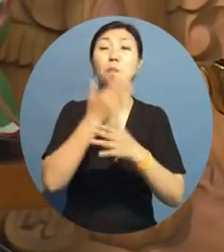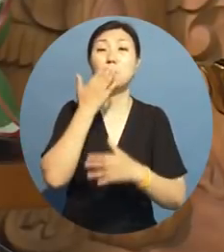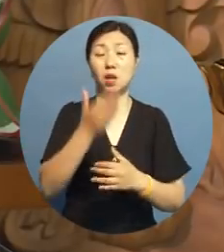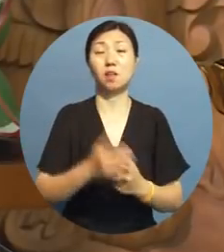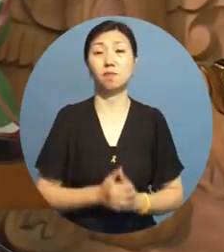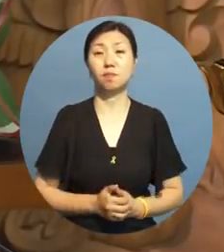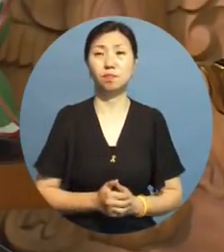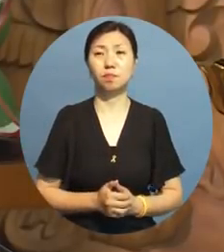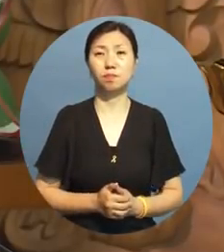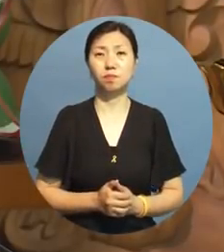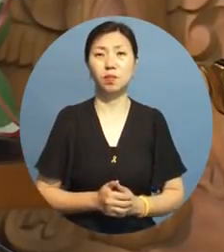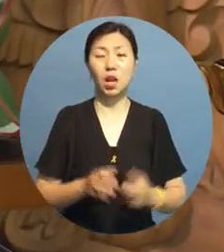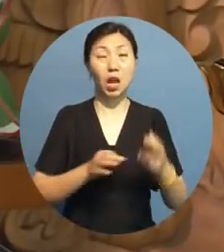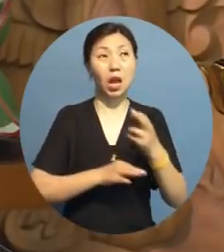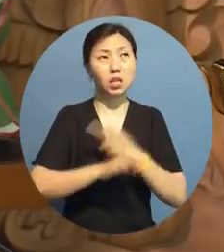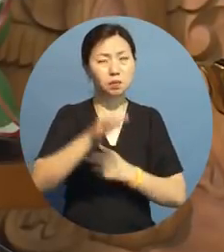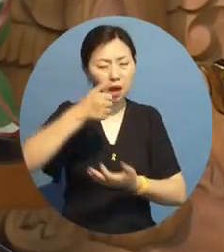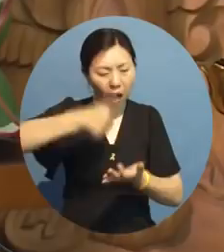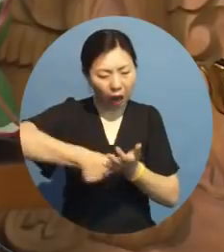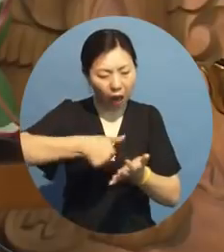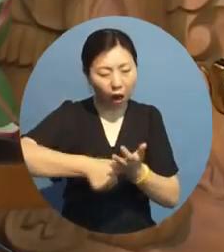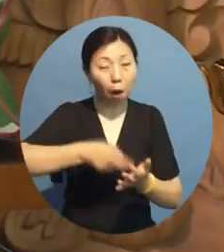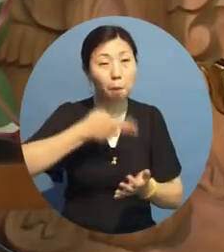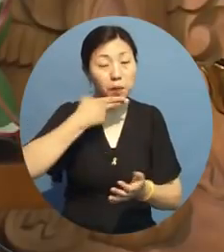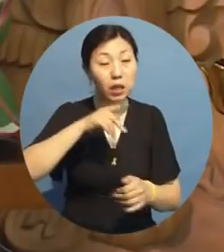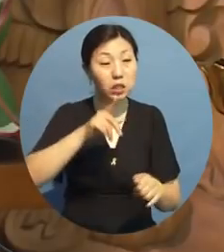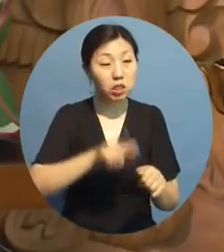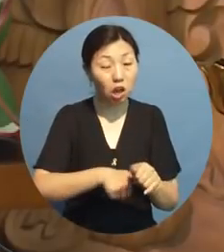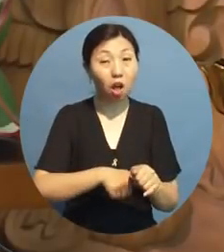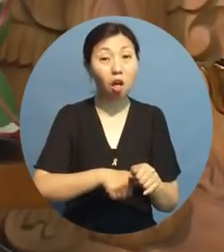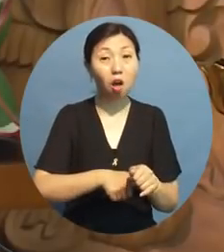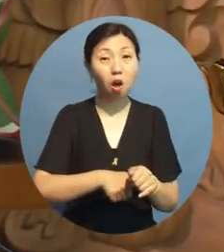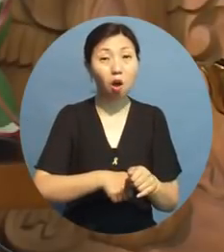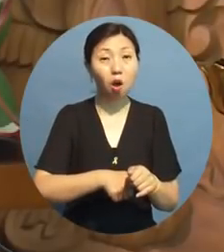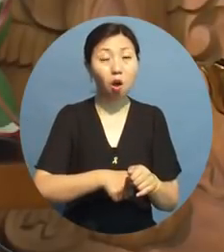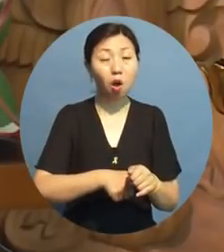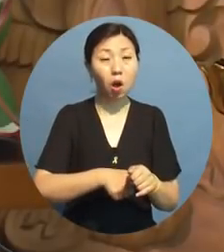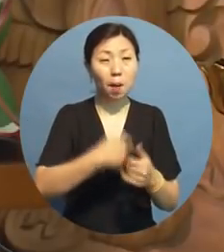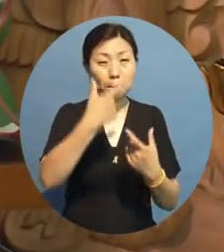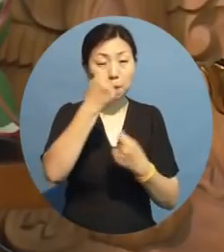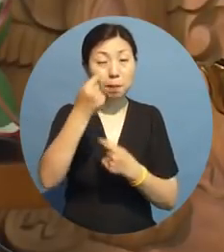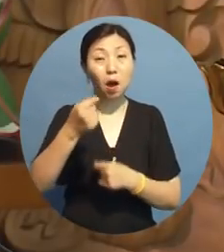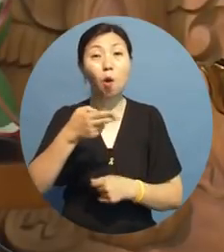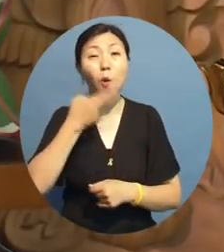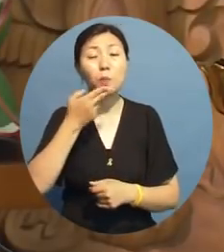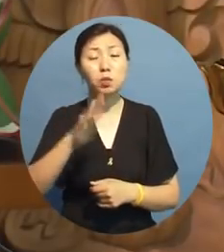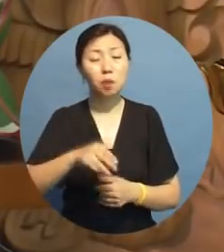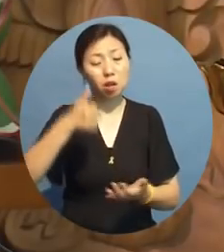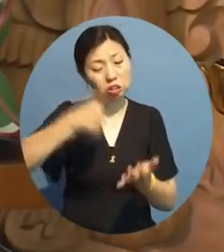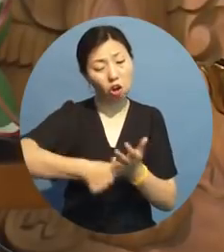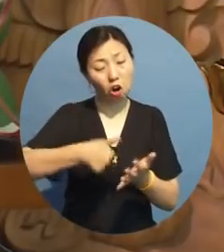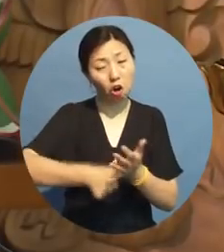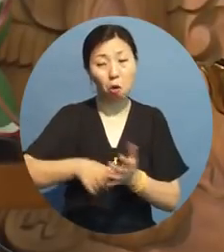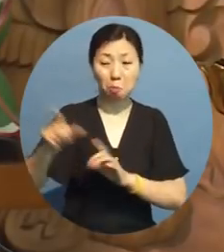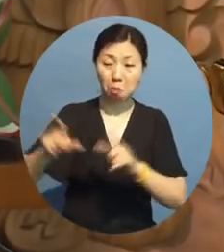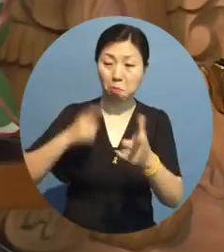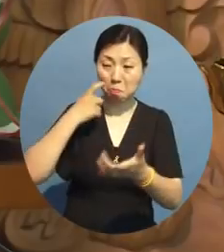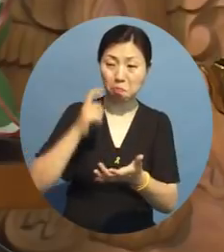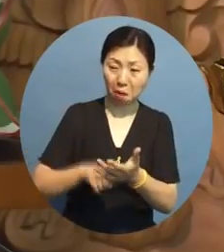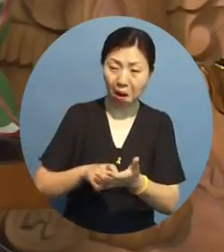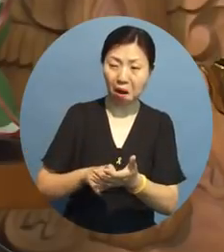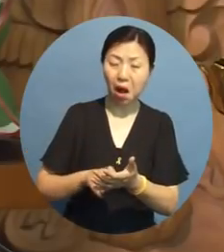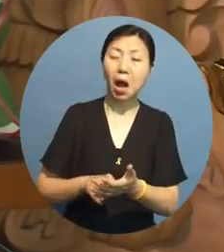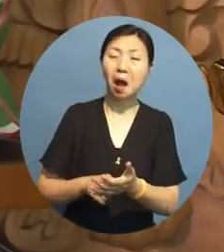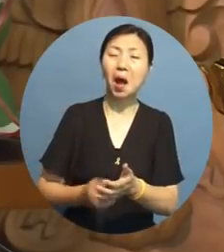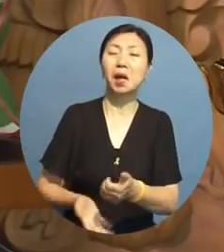발전했어. 저는 아침에 일어나 기도도 안 하더니 시간은 못 지켜도 기도라도 한다고 그래도 뭐 절을 했었고 하니까